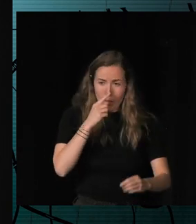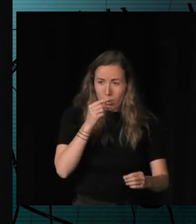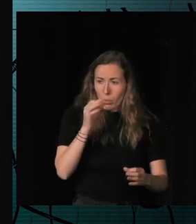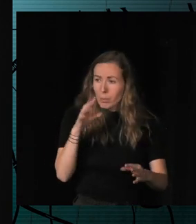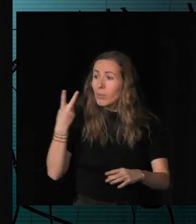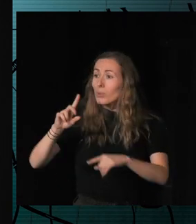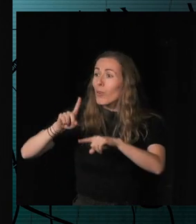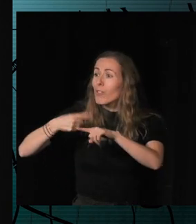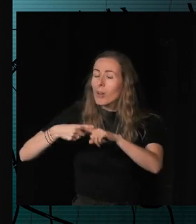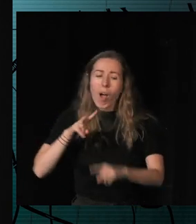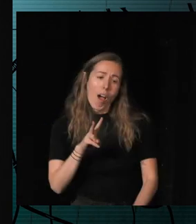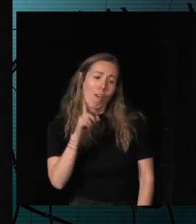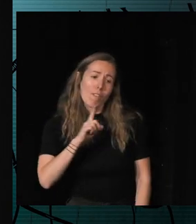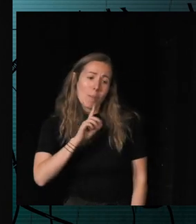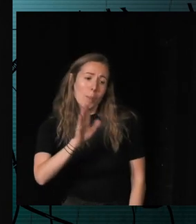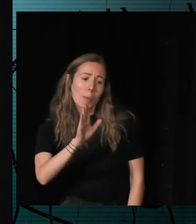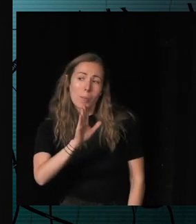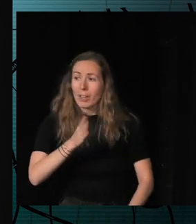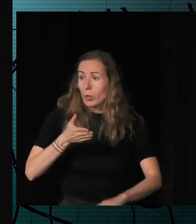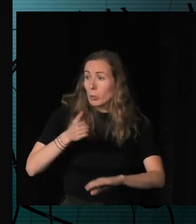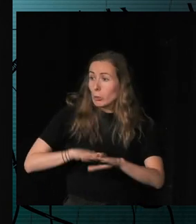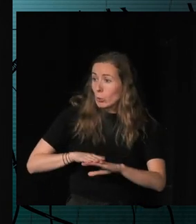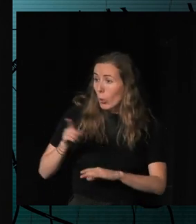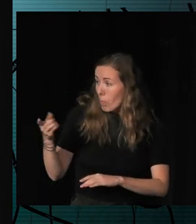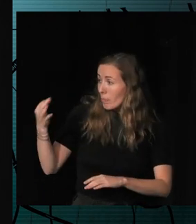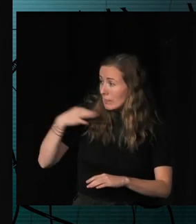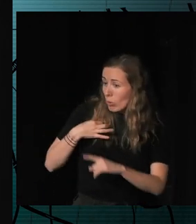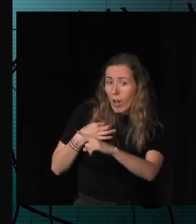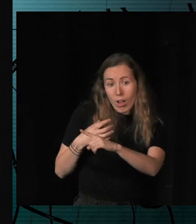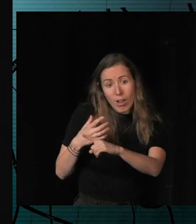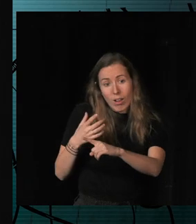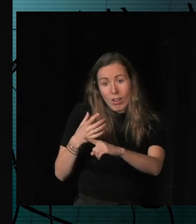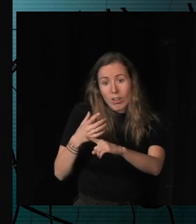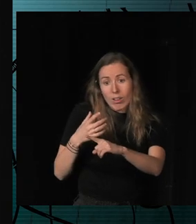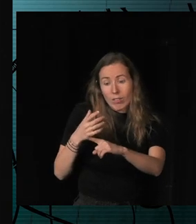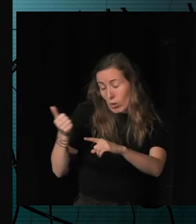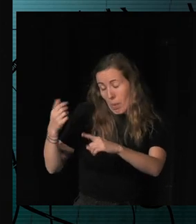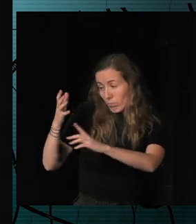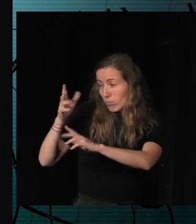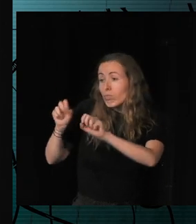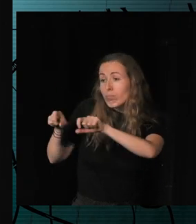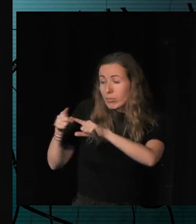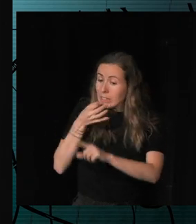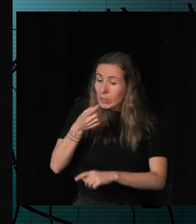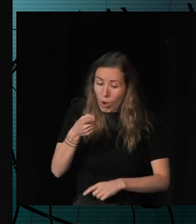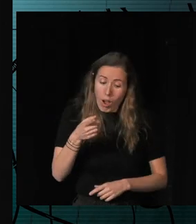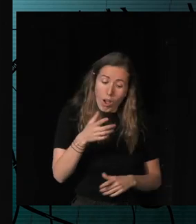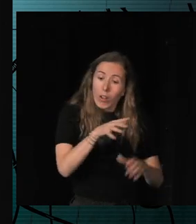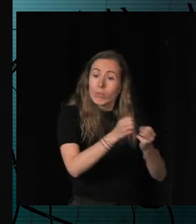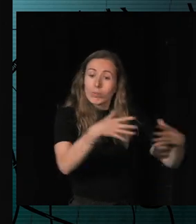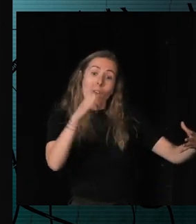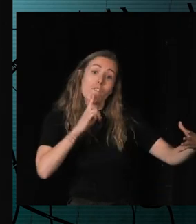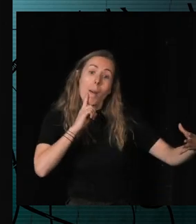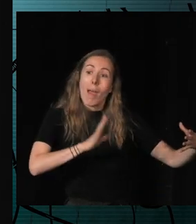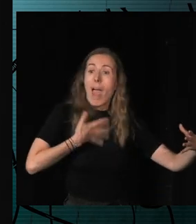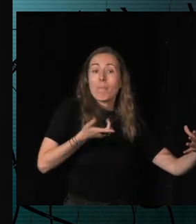dire que son film était féminin et justement il a noté qu'il plaisait beaucoup aux femmes pour un thriller d'action entre guillemets et il a justementfin il est parti du principe que c'était parce qu'il y